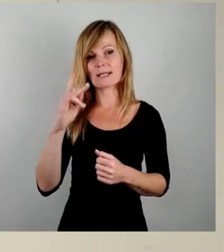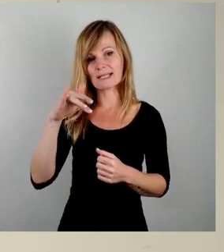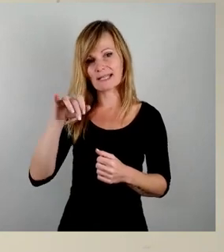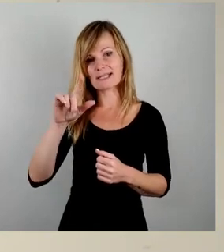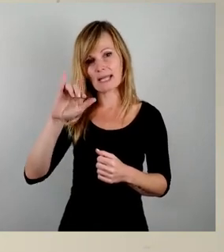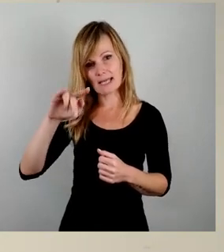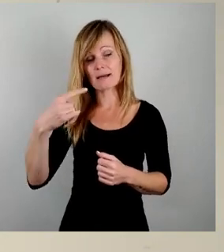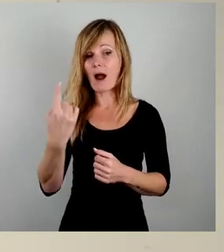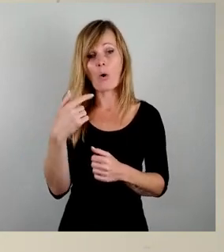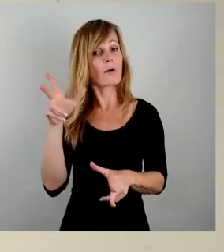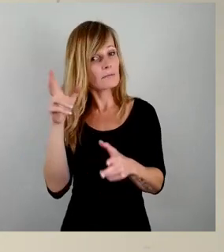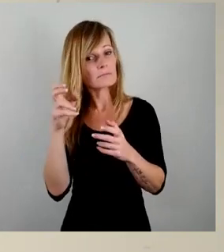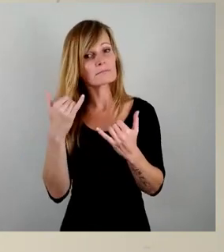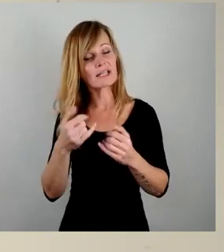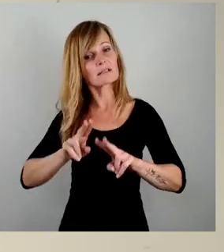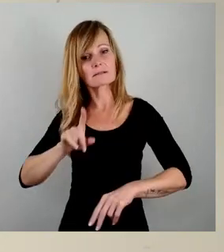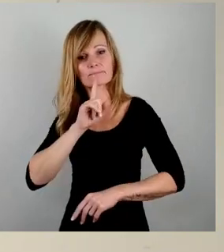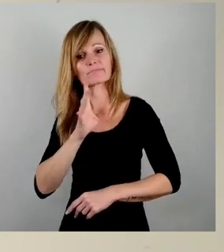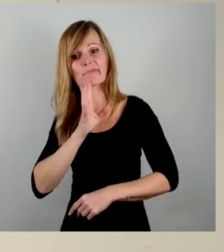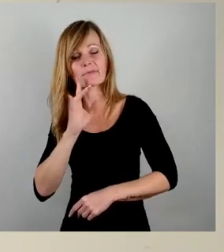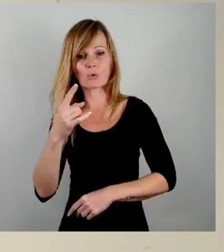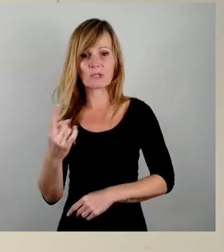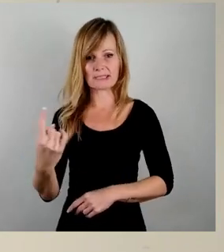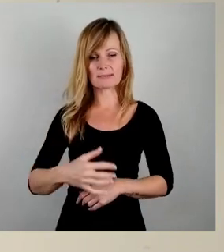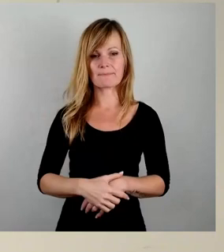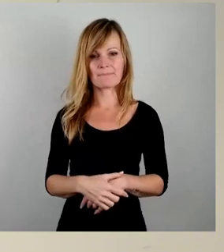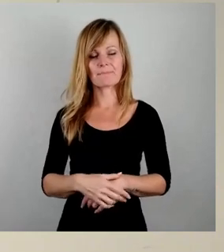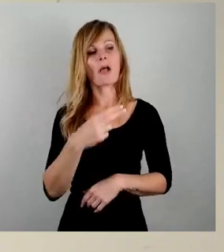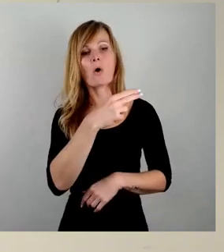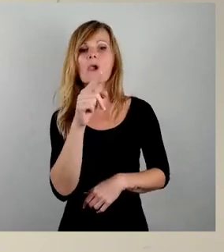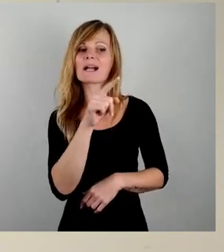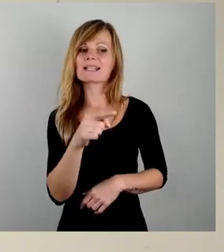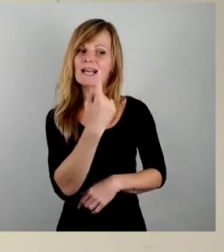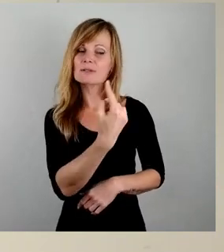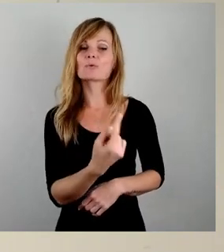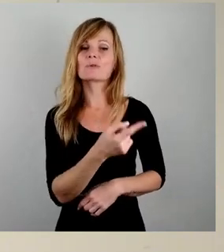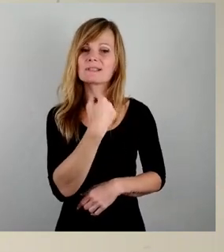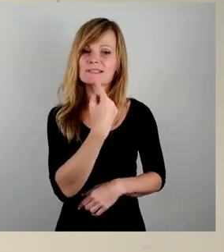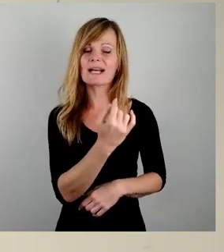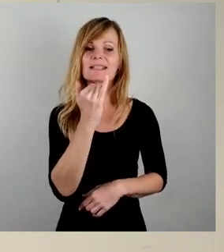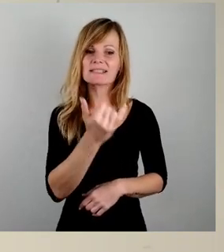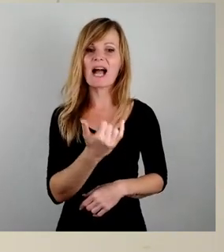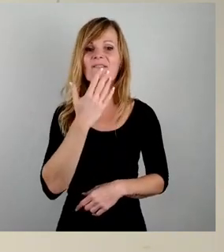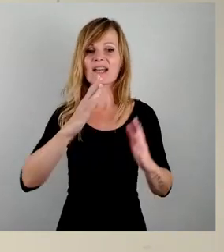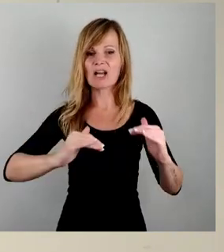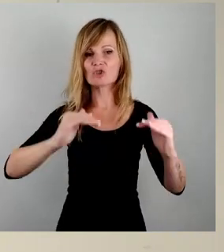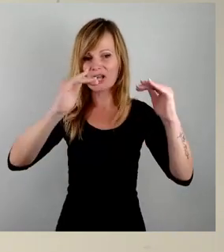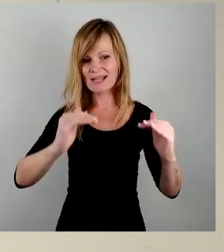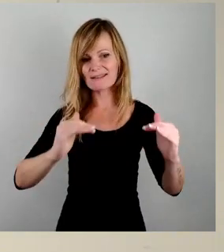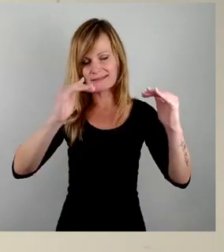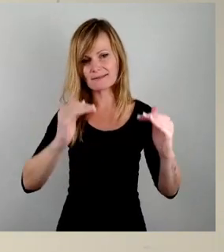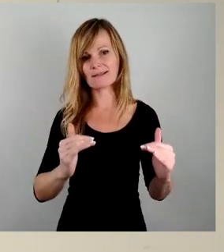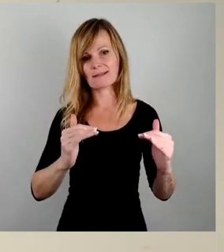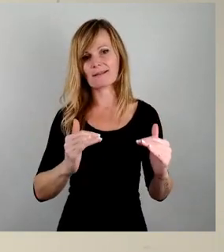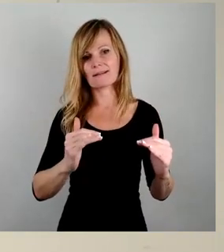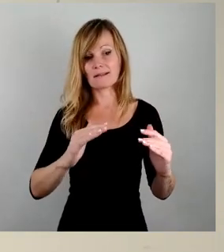So. Jetzt werden wir natürlich sehen, Holger Zastrow hat zu Recht hingewiesen, was die Wasserstände angeht, ob das dann entsprechend